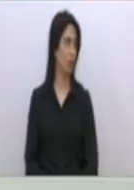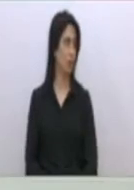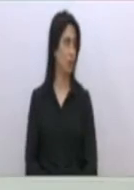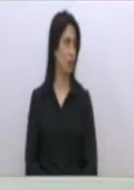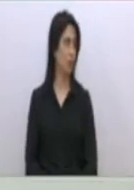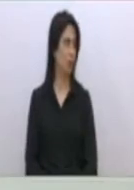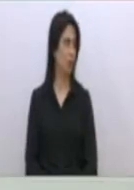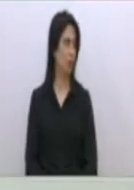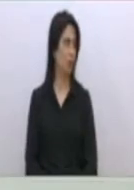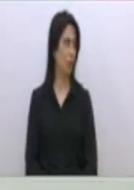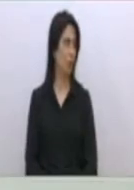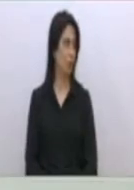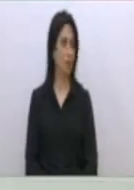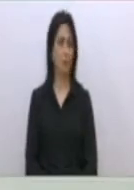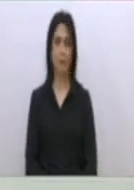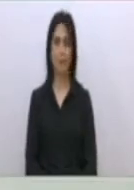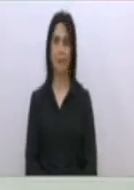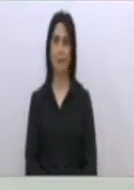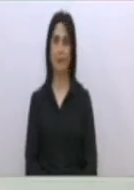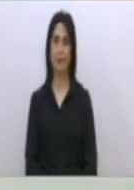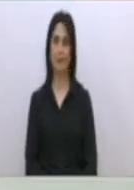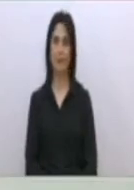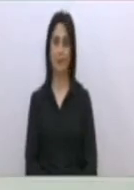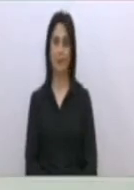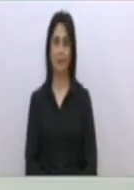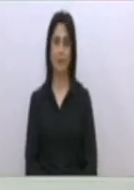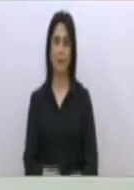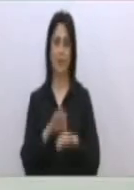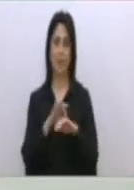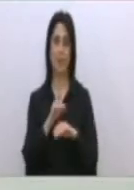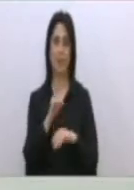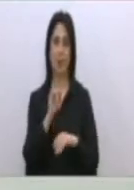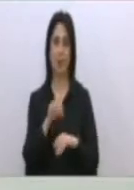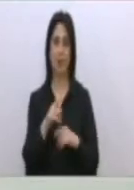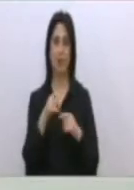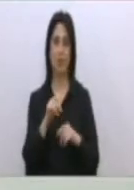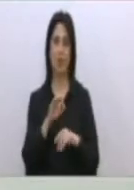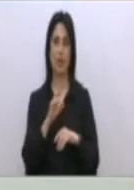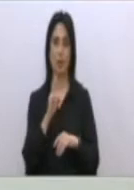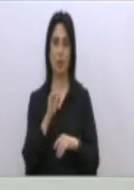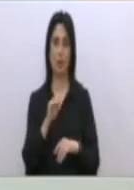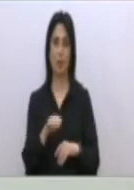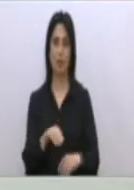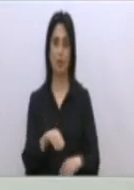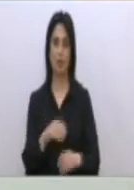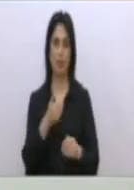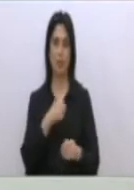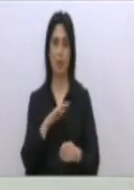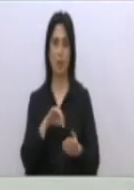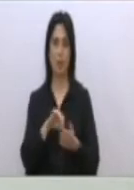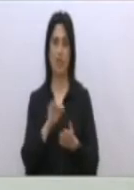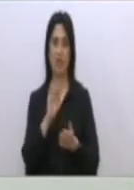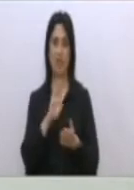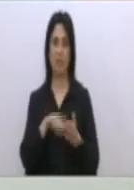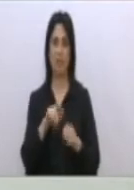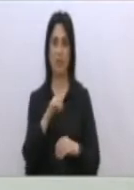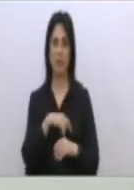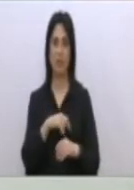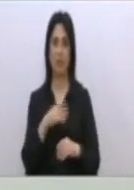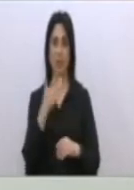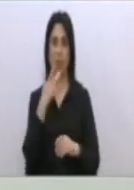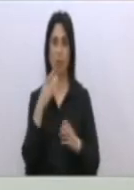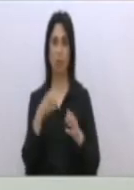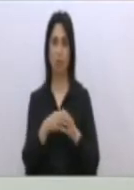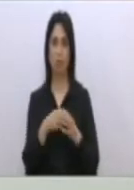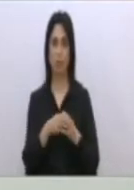ასეთი არ არის. თანამოხსენებას არ სურს გამოსვლა წამყვან კომიტეტს, სხვა კომიტეტებს არ სურთ, ფრაქციო წევრებს, პოლიტიკურ